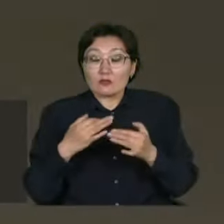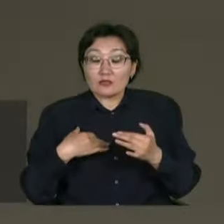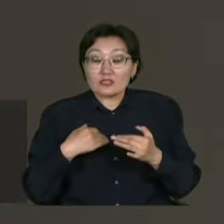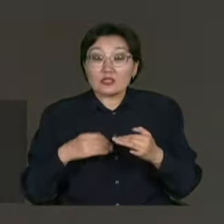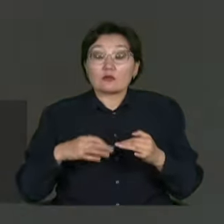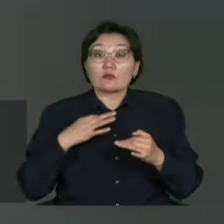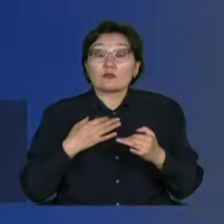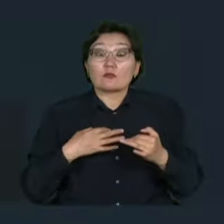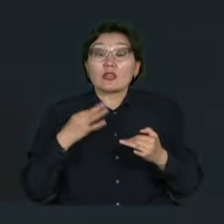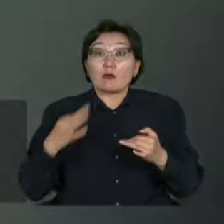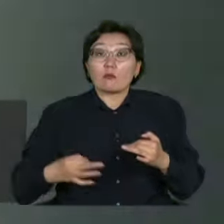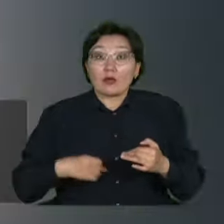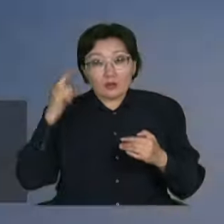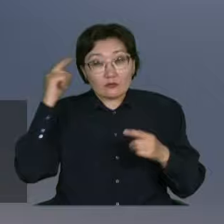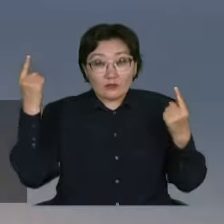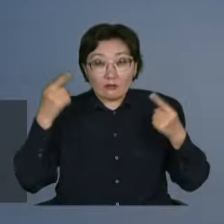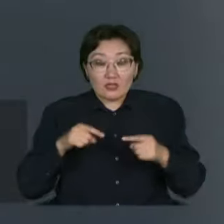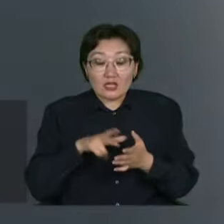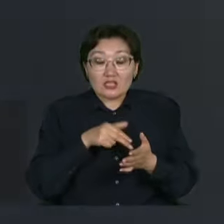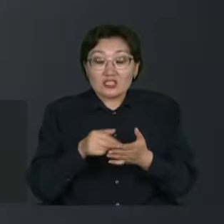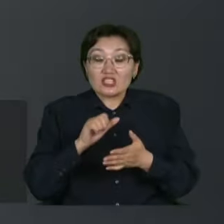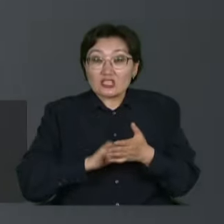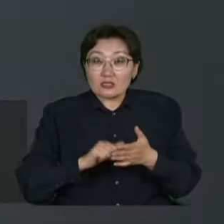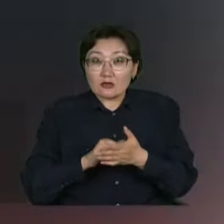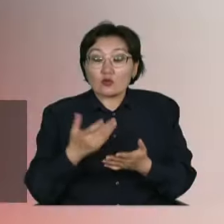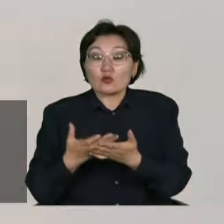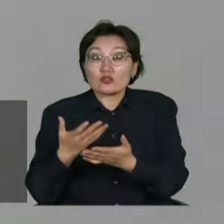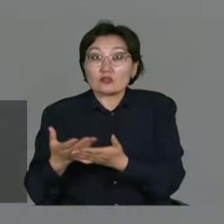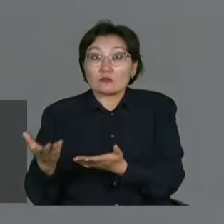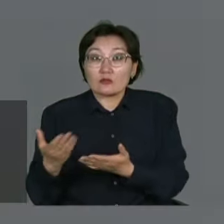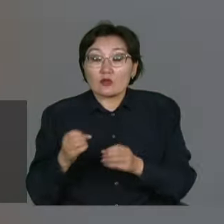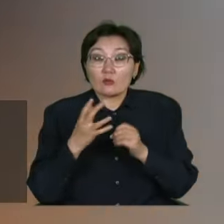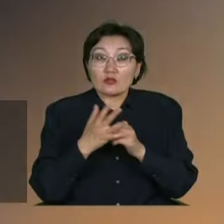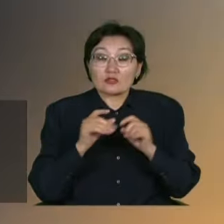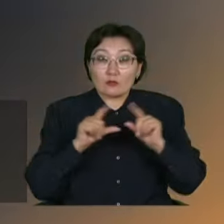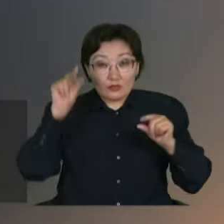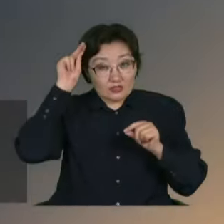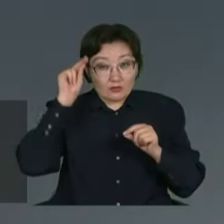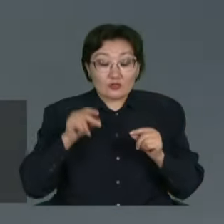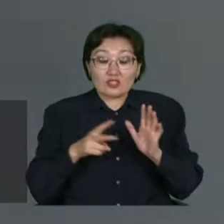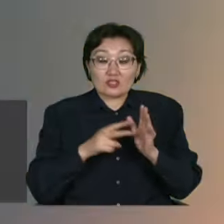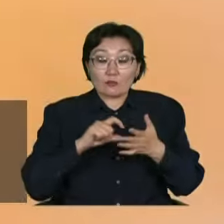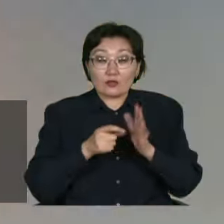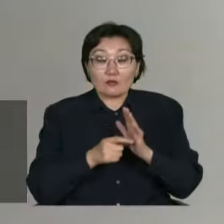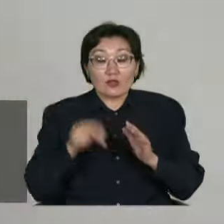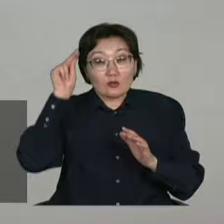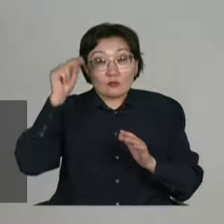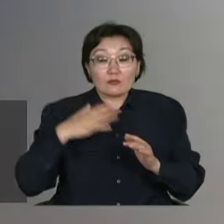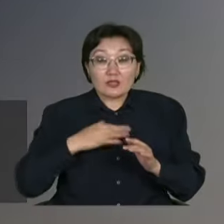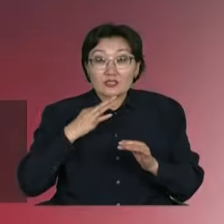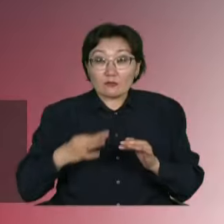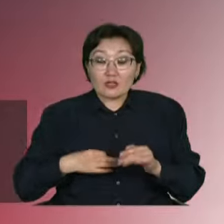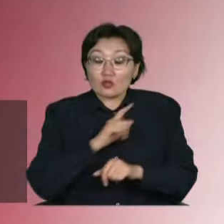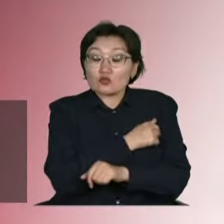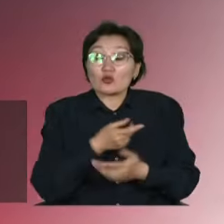балам салып атыр краска деді. Болдыр көрсетіңдер маған. Міне 15-ші мектепте оқитын, 7-ші класс оқитын менің балам, міне скорыйда